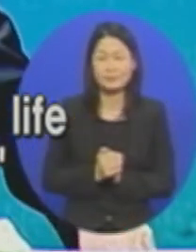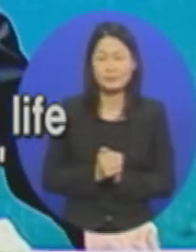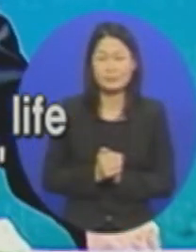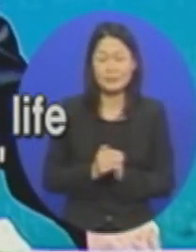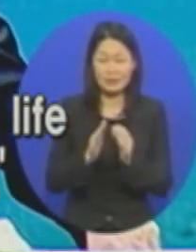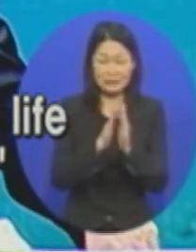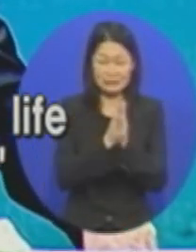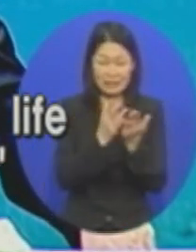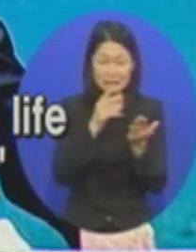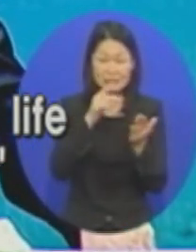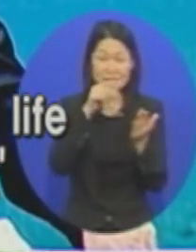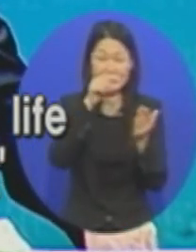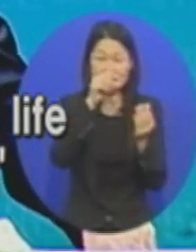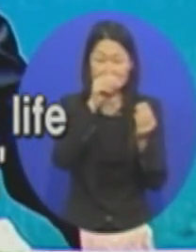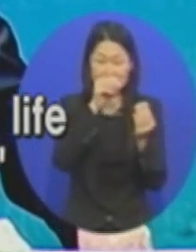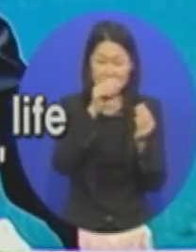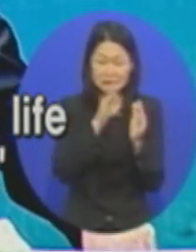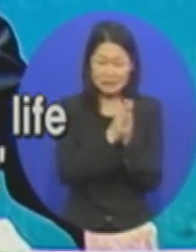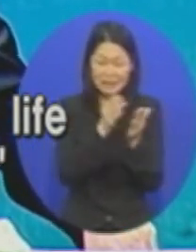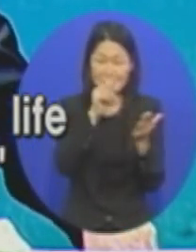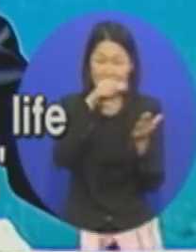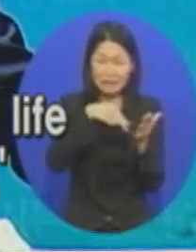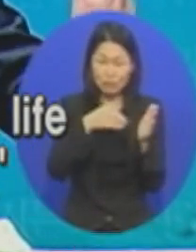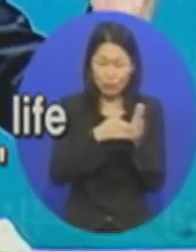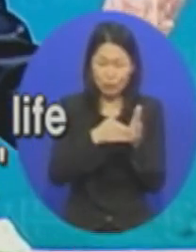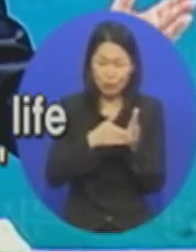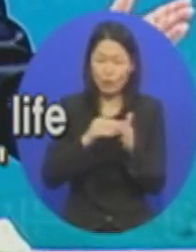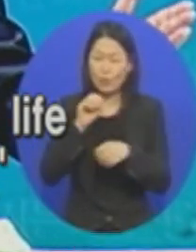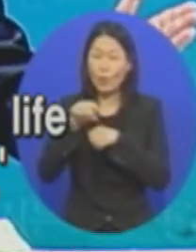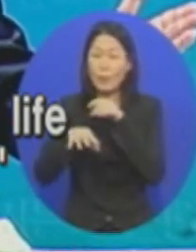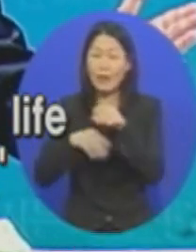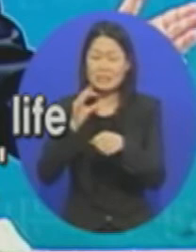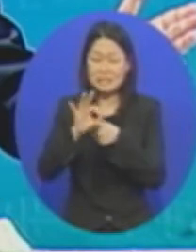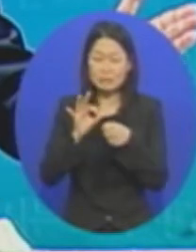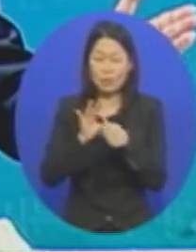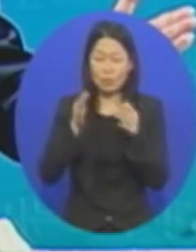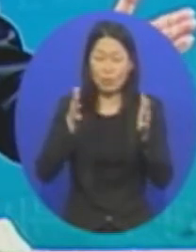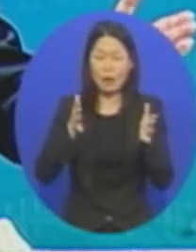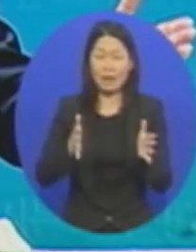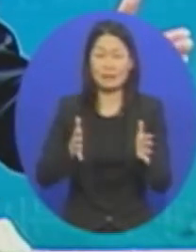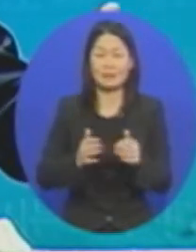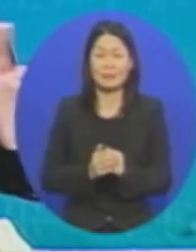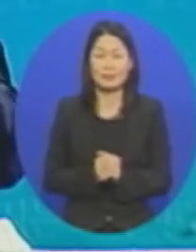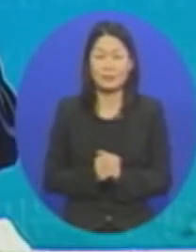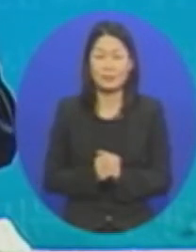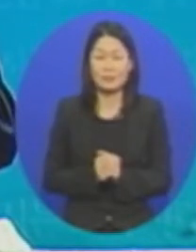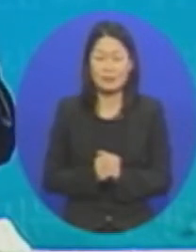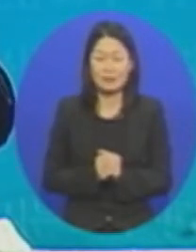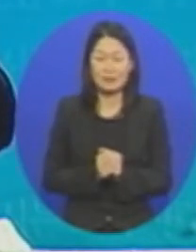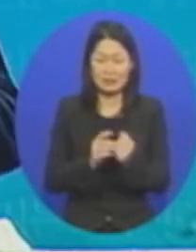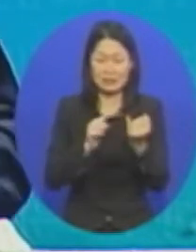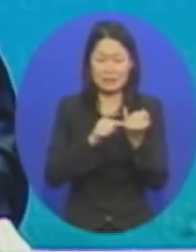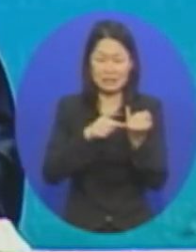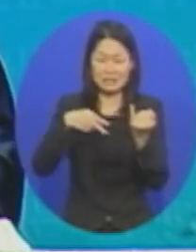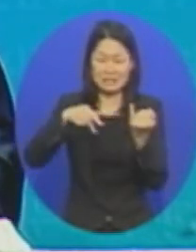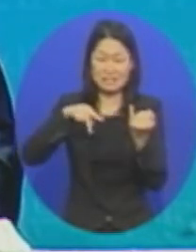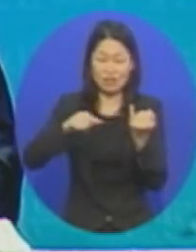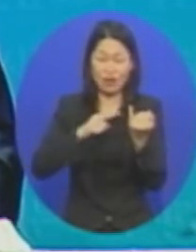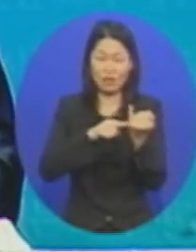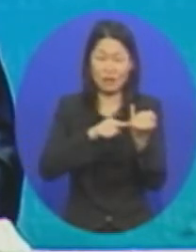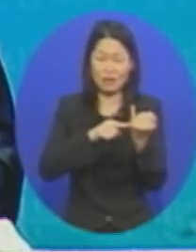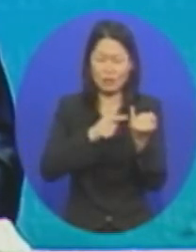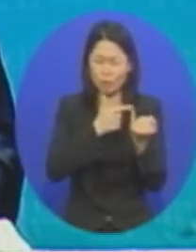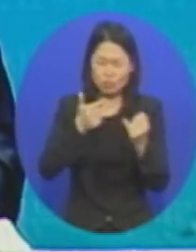이 책을 읽고 그렇게 고백에 따라 시간 10 년 동안 지센 이에게 너무너무 감사하다